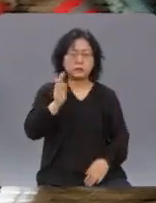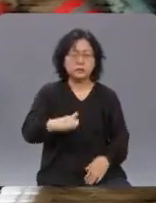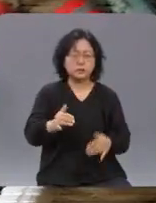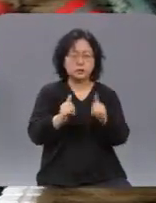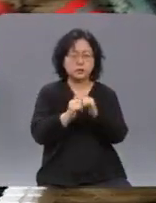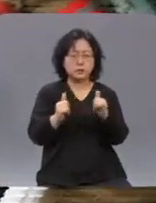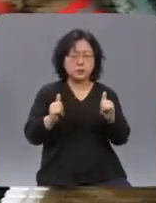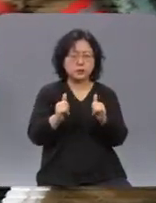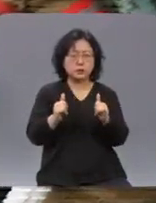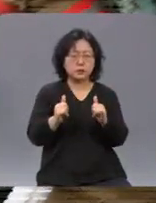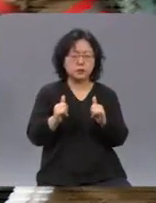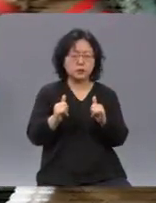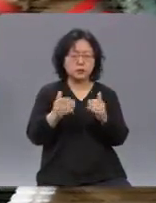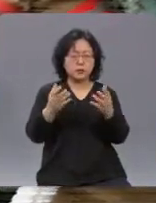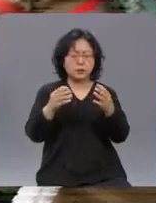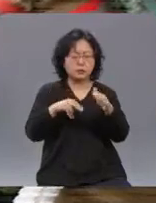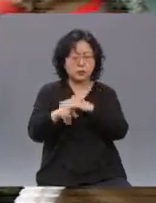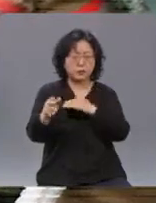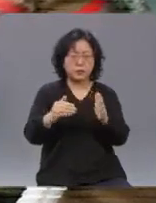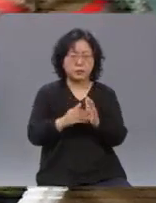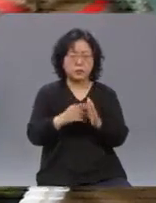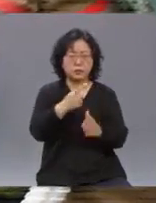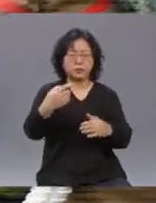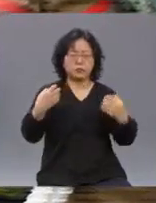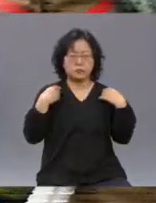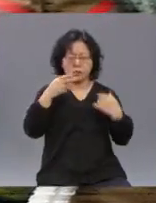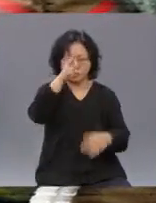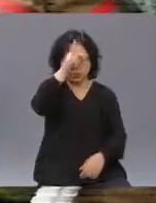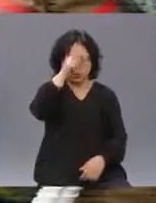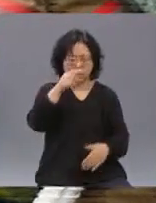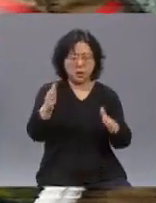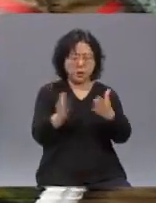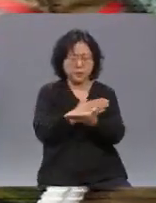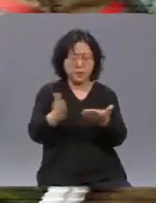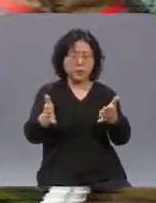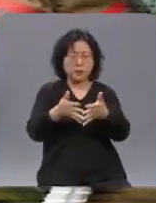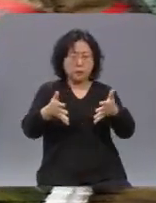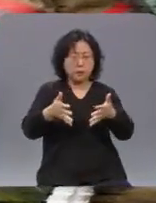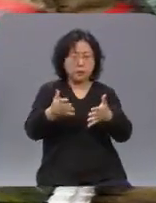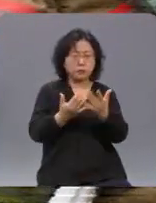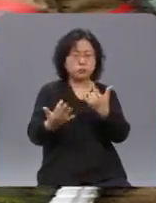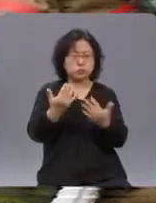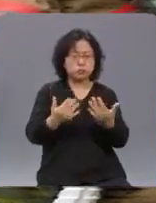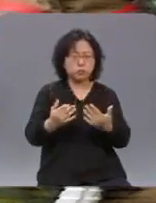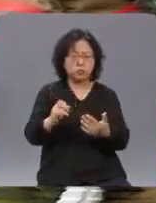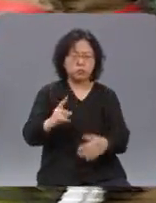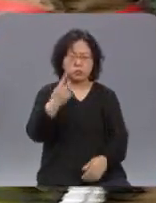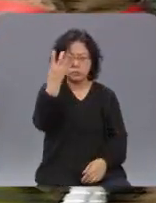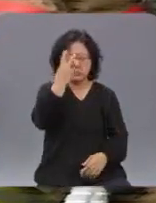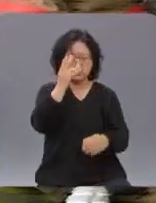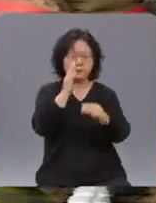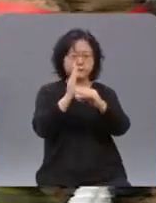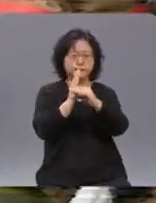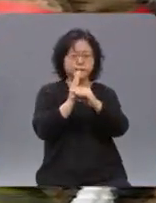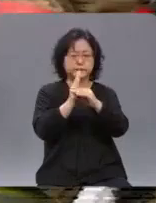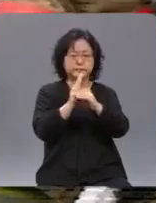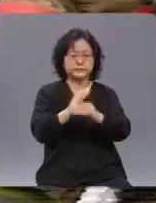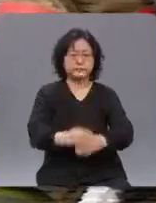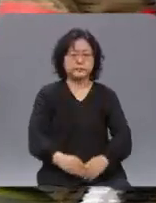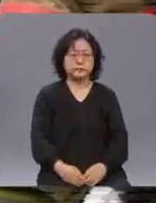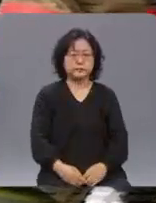주민 수십 명이 대피했습니다 소방당국과 경찰은 빈집에서 불인한 걸로 보고 정확한 화재 원인을 파악하고